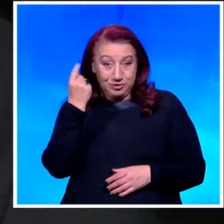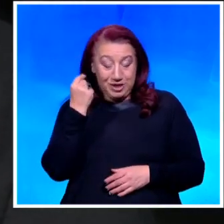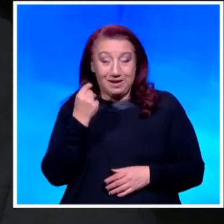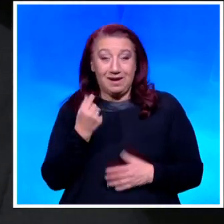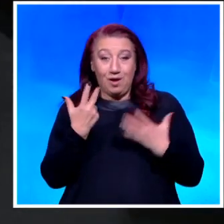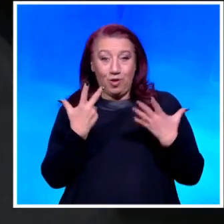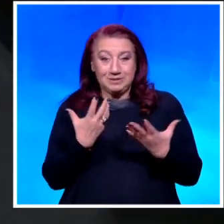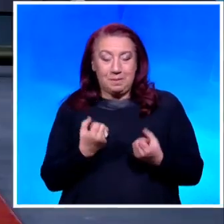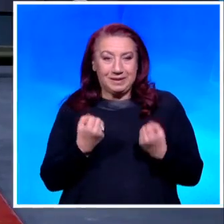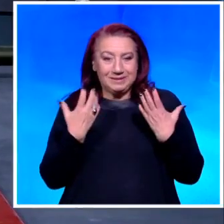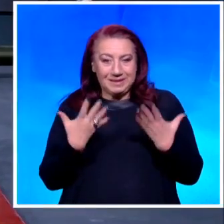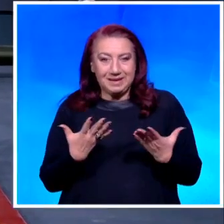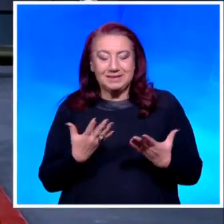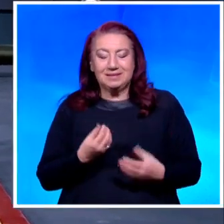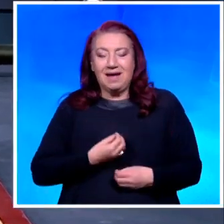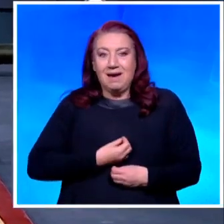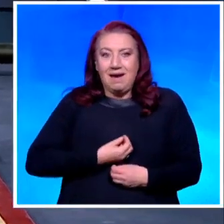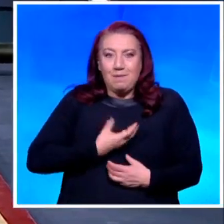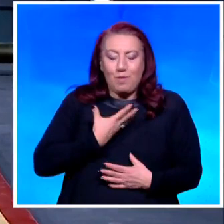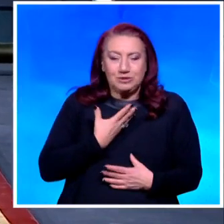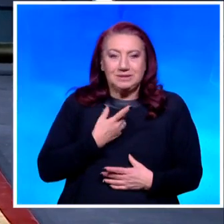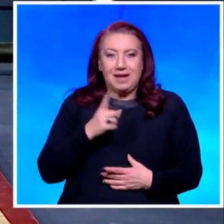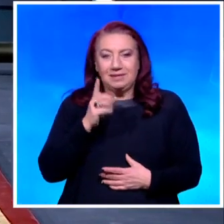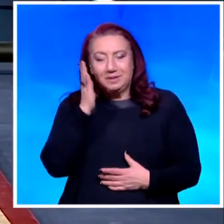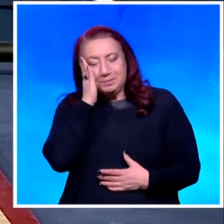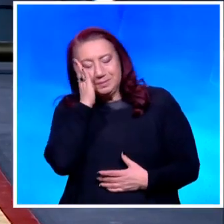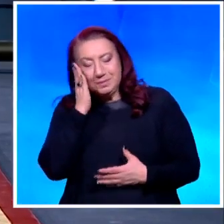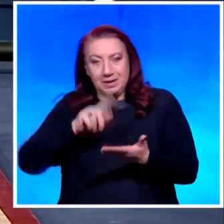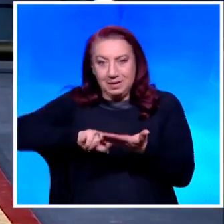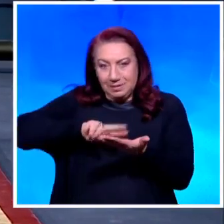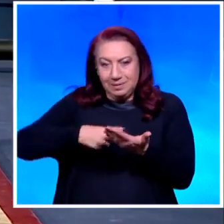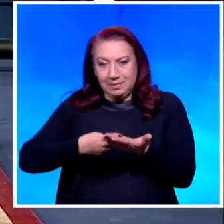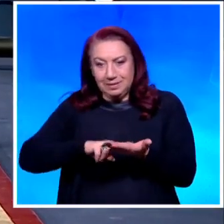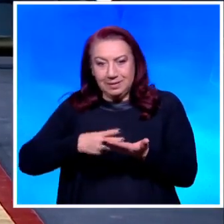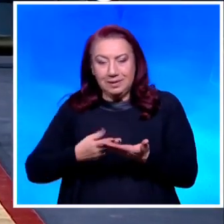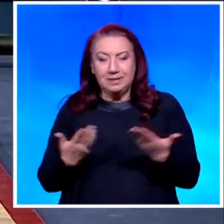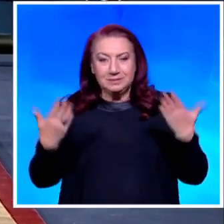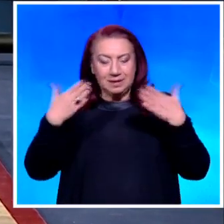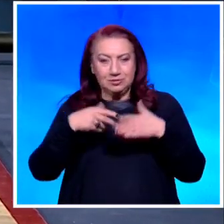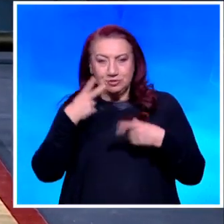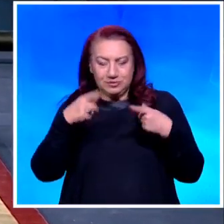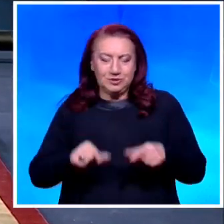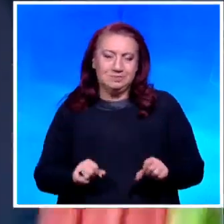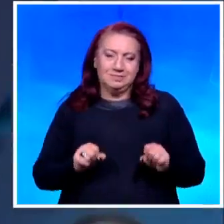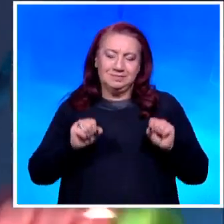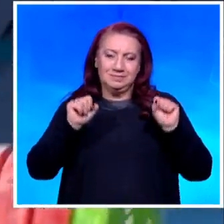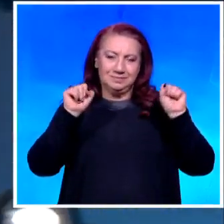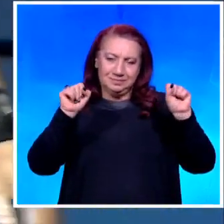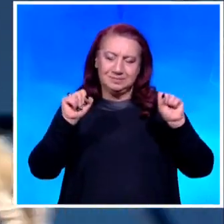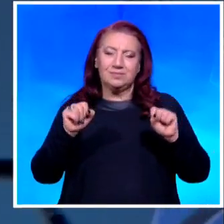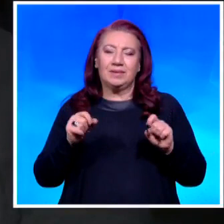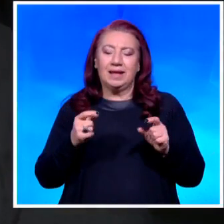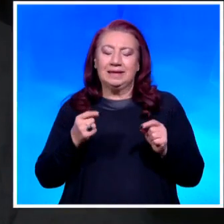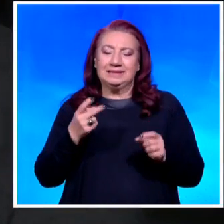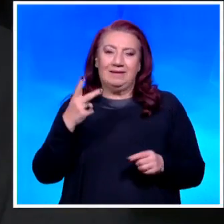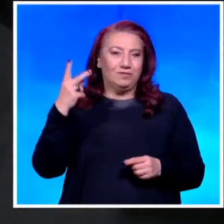така емоцията не ме остави да спа цяла вечер и се вижда и днеска как бях. Ще се реванширам с други